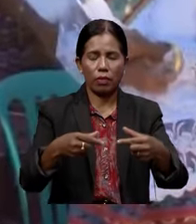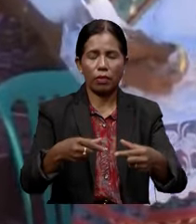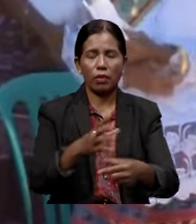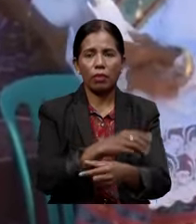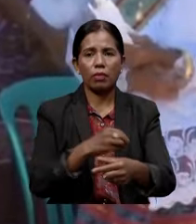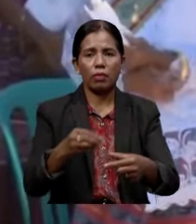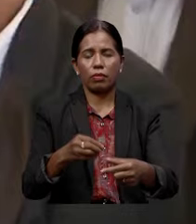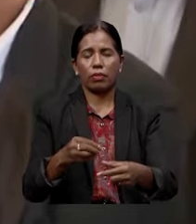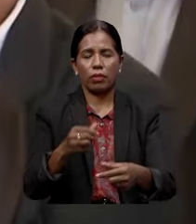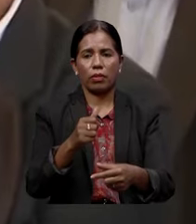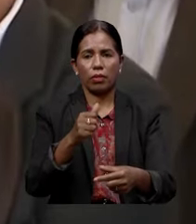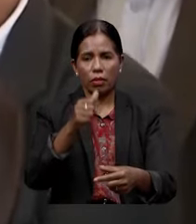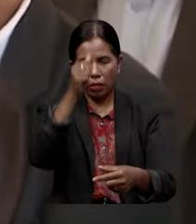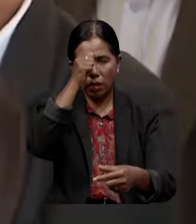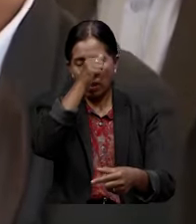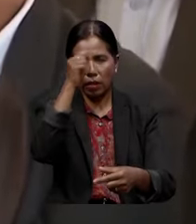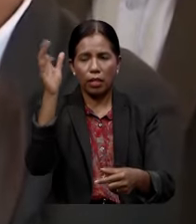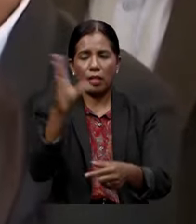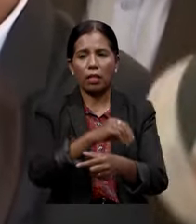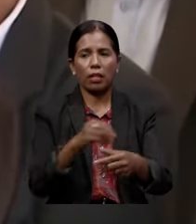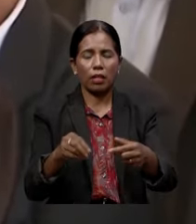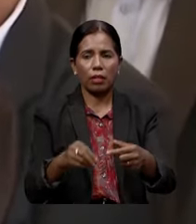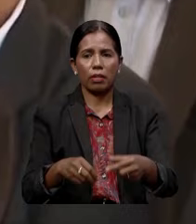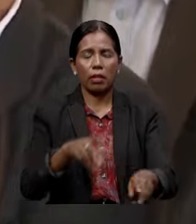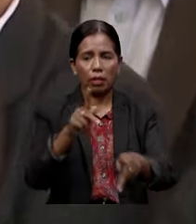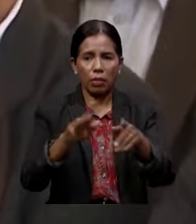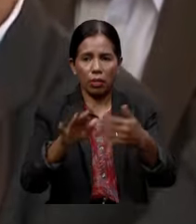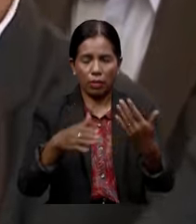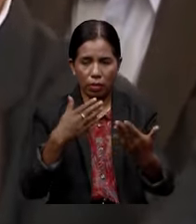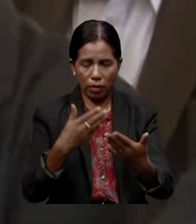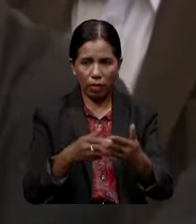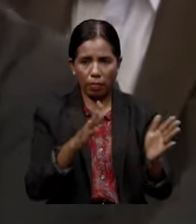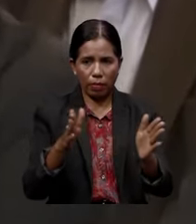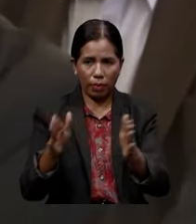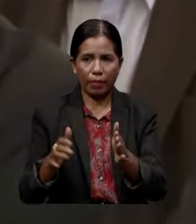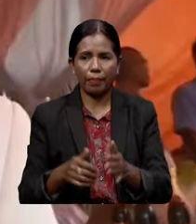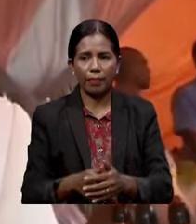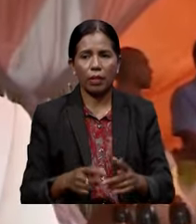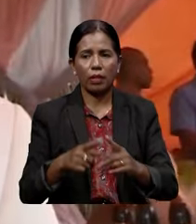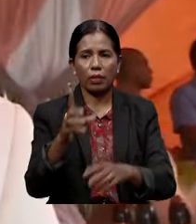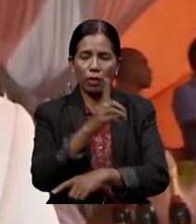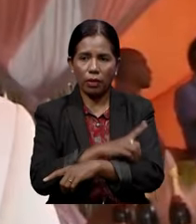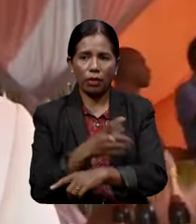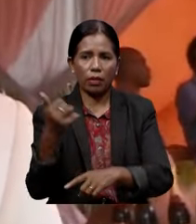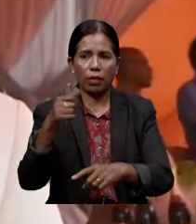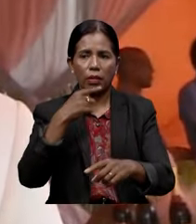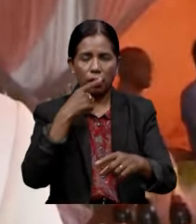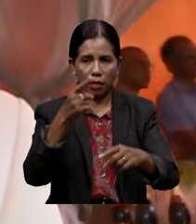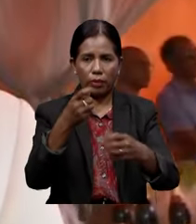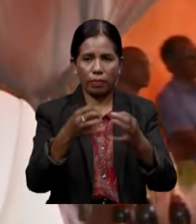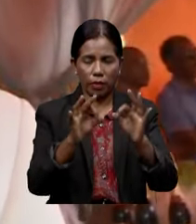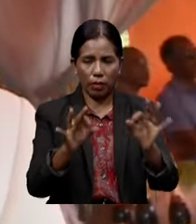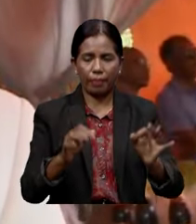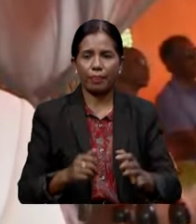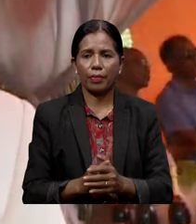ba ditania serani sira ne bema preparaten. Ne doni hanesa no ohin iha serne de hanona kata